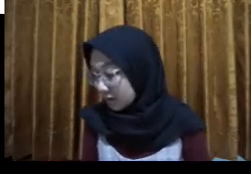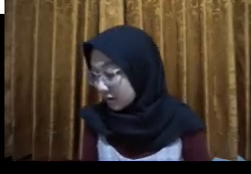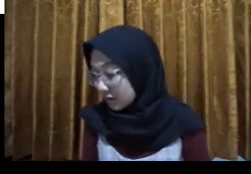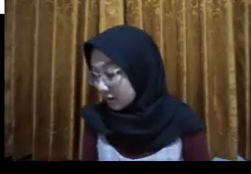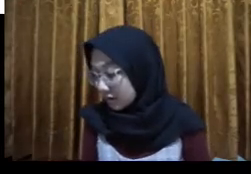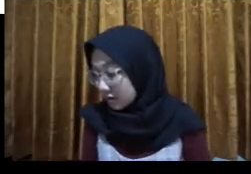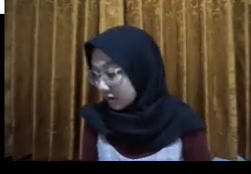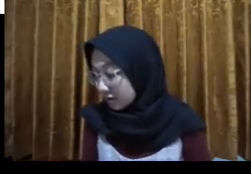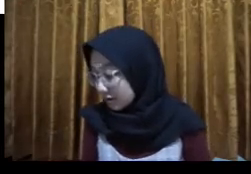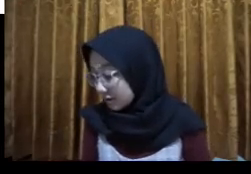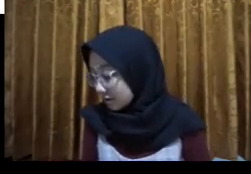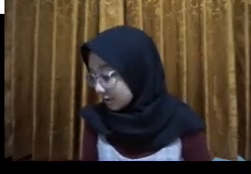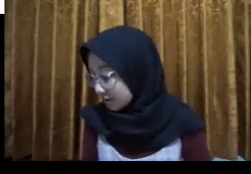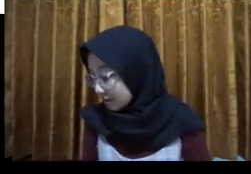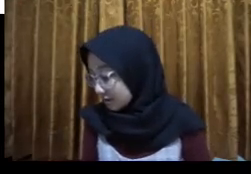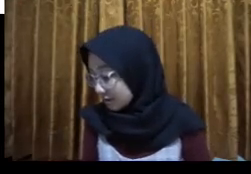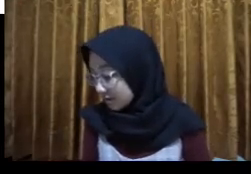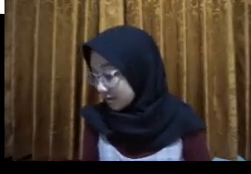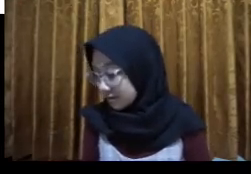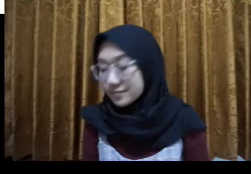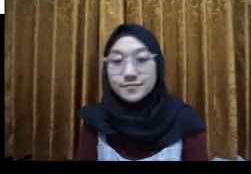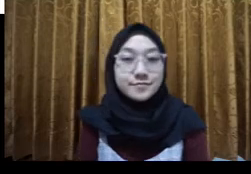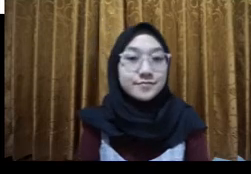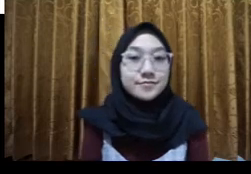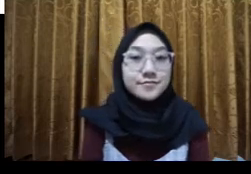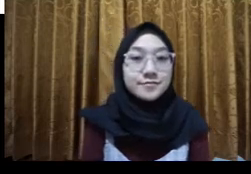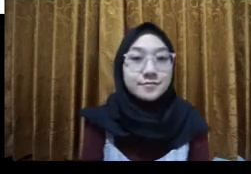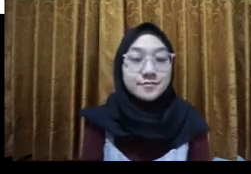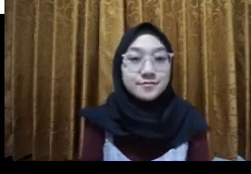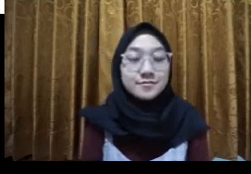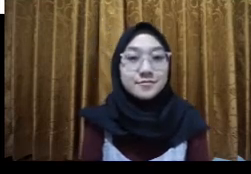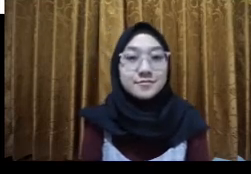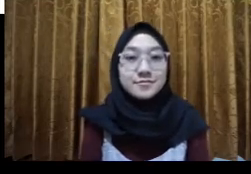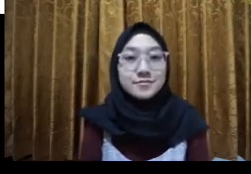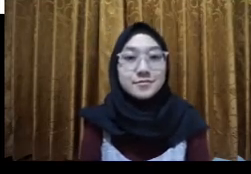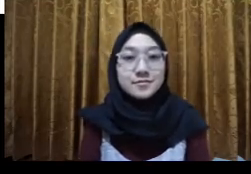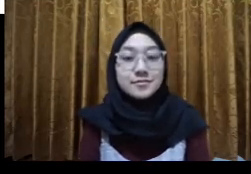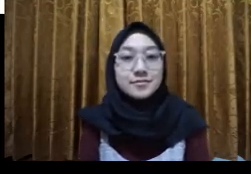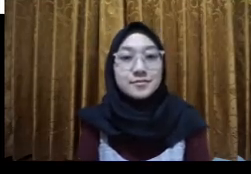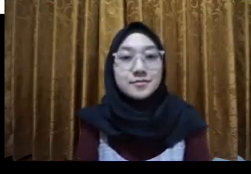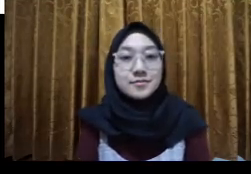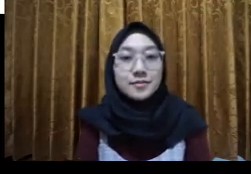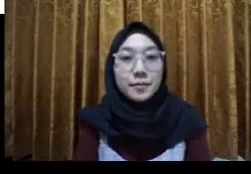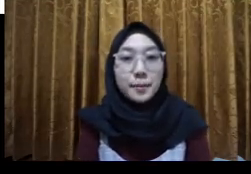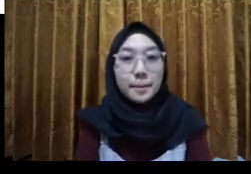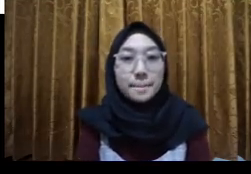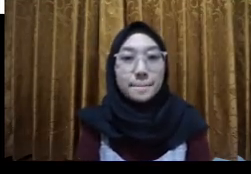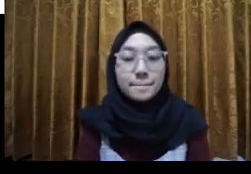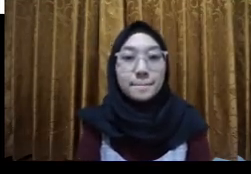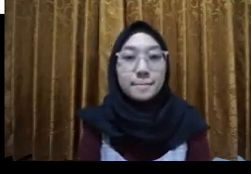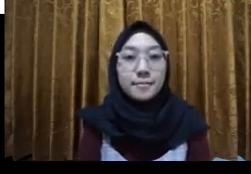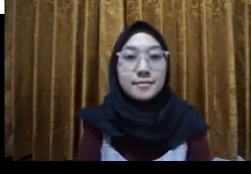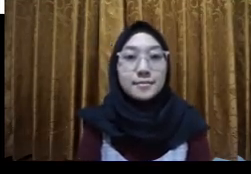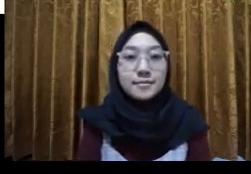bahan bacaan, baik yang bersifat fiksi maupun non-fiksi, sejarah maupun akademik, sudah